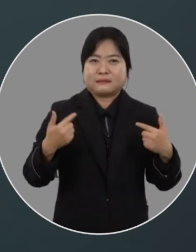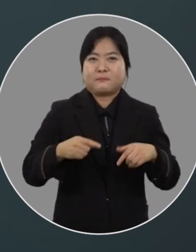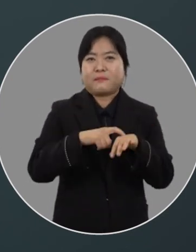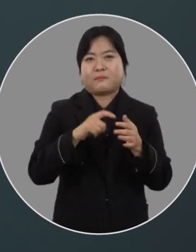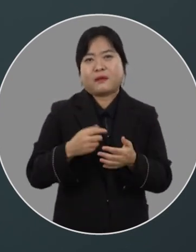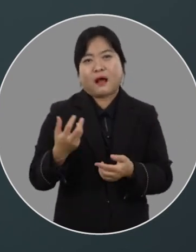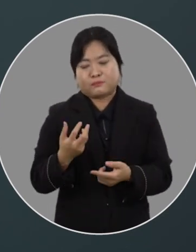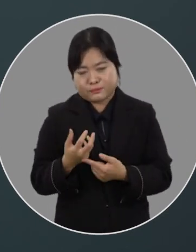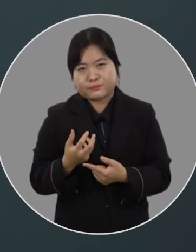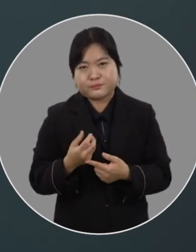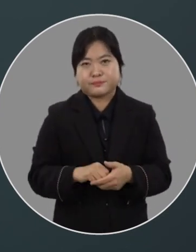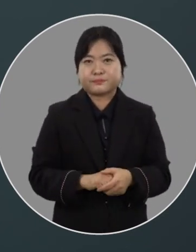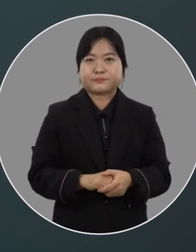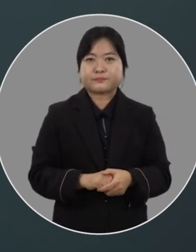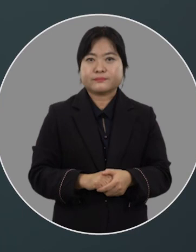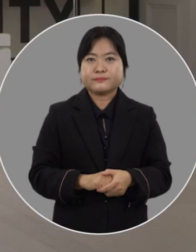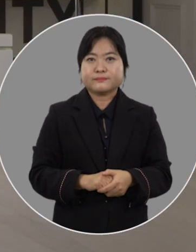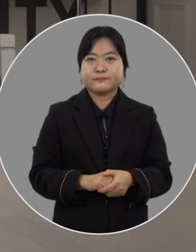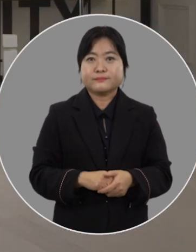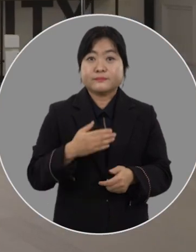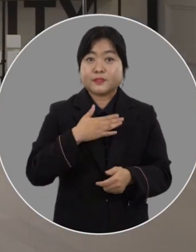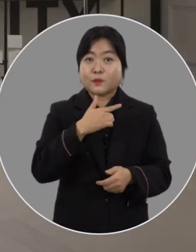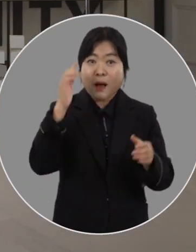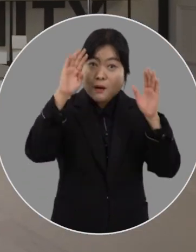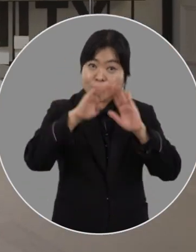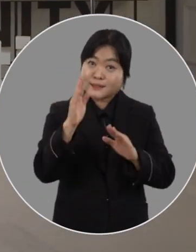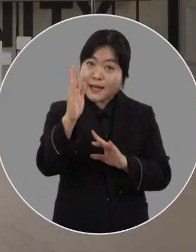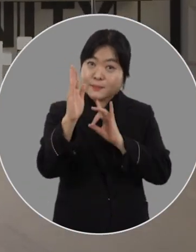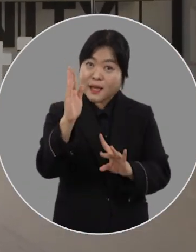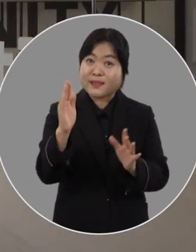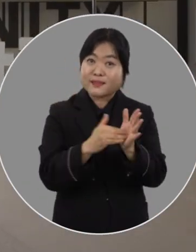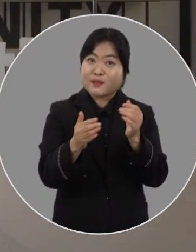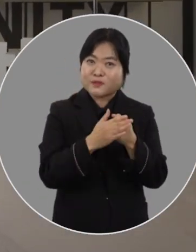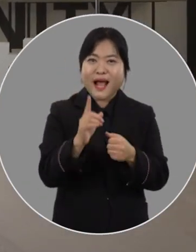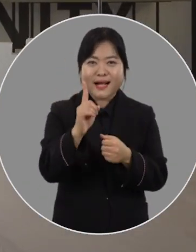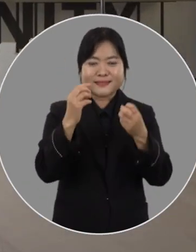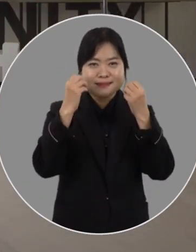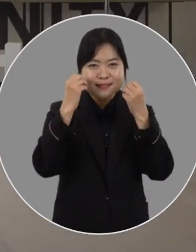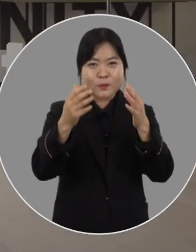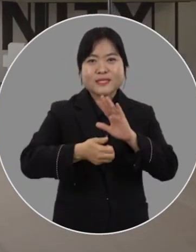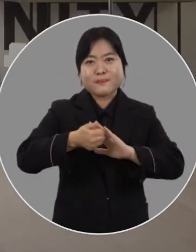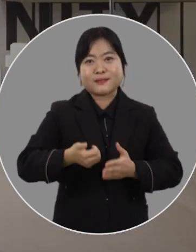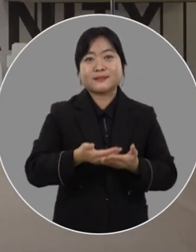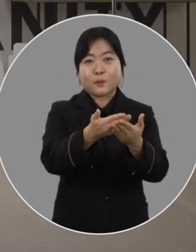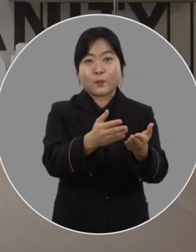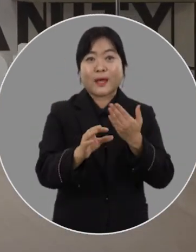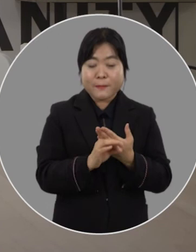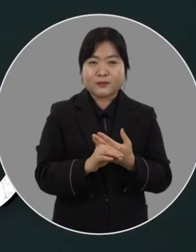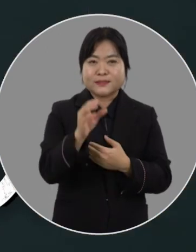항상 마음의 아픈 곳에 남아 있습니다. 제가 너무나 암울한 이야기만 했기 때문에 한 가지 새로운